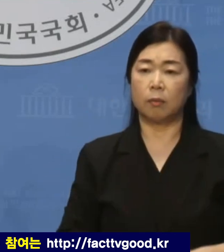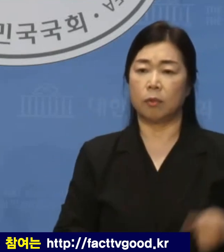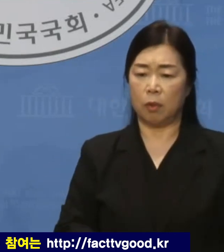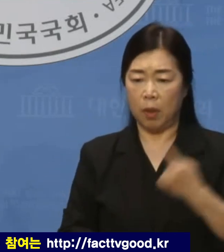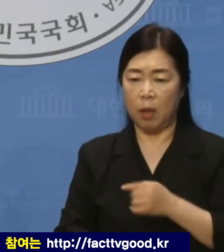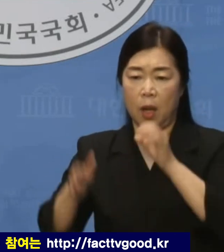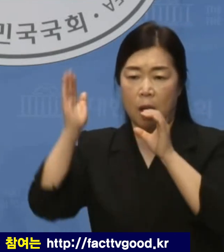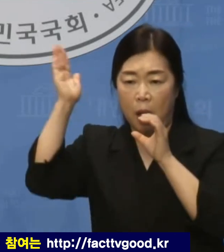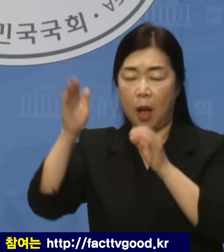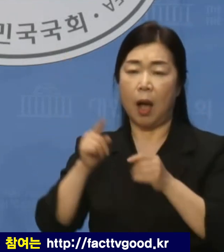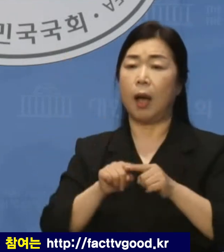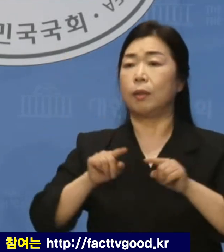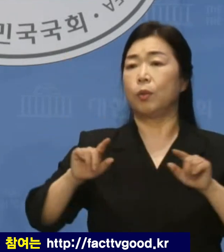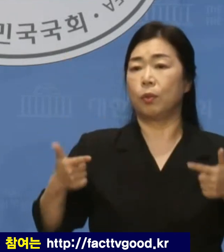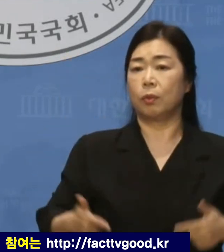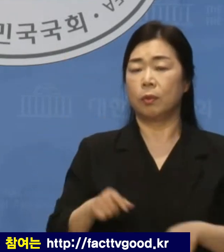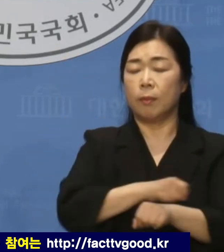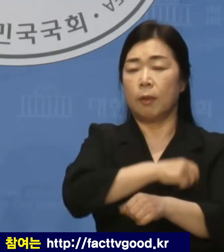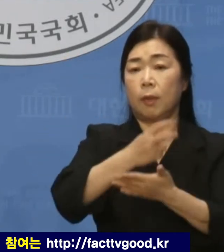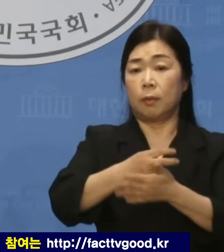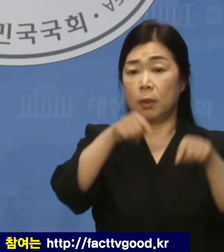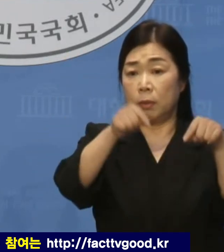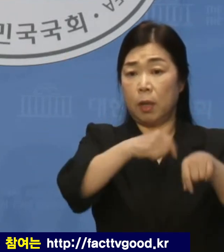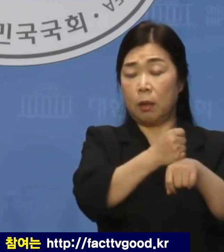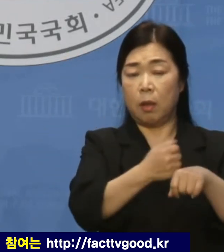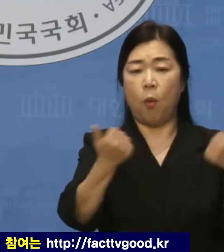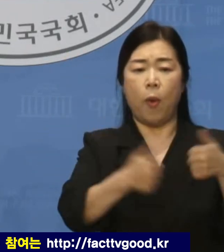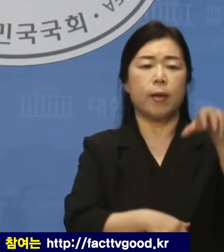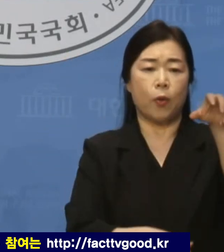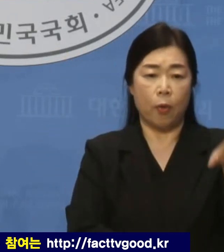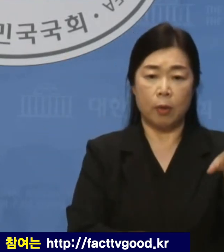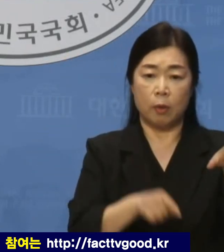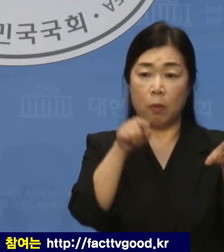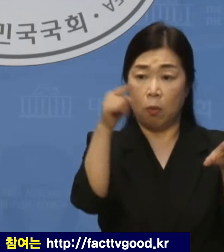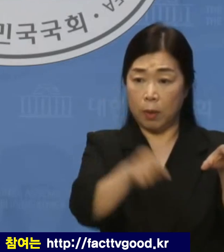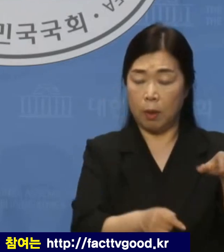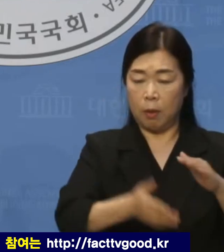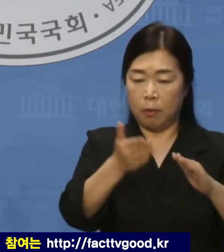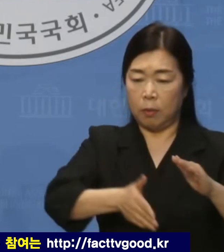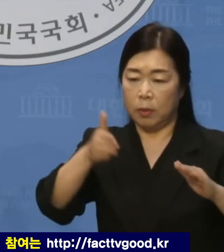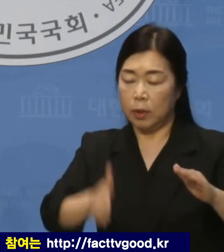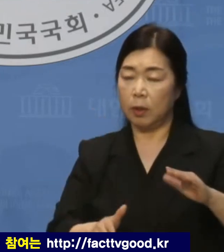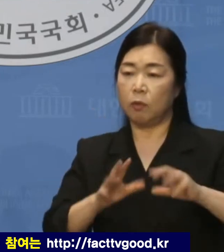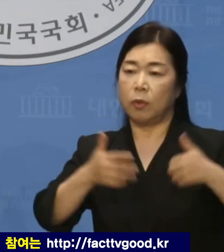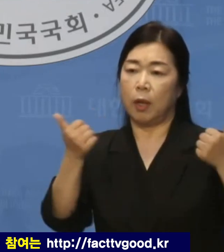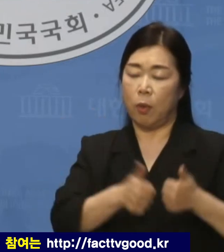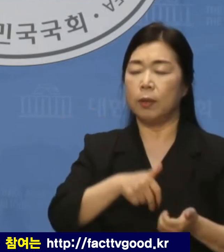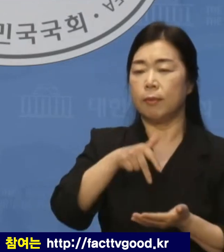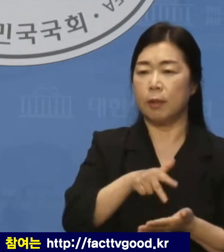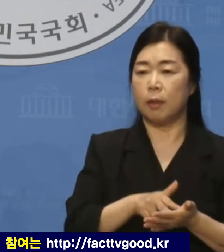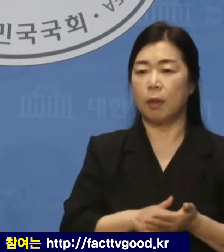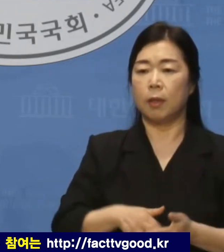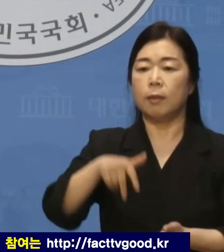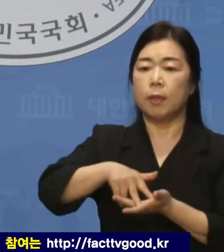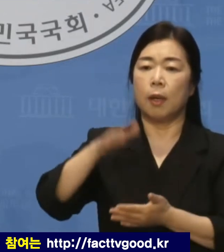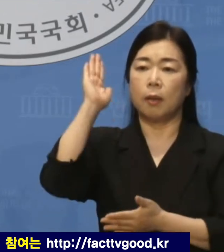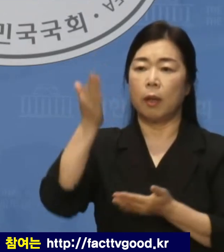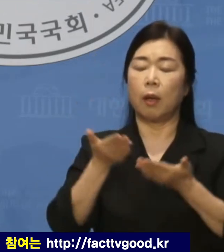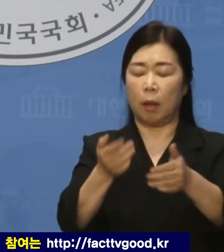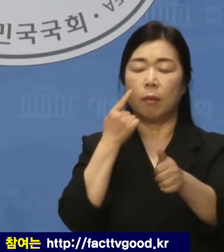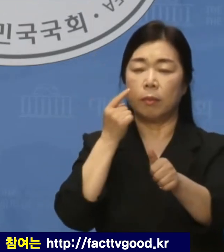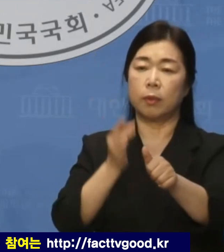것이 아니라 특별법 심사하는 국회 회의장에 와서 공식적으로 국회의원으로서 의견을